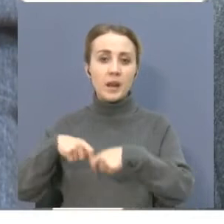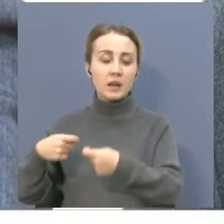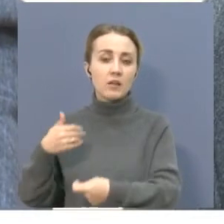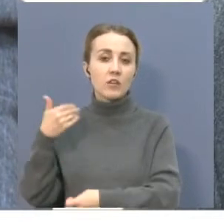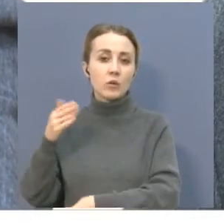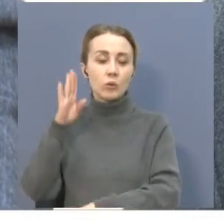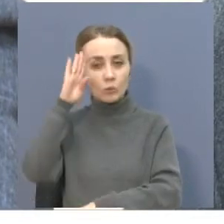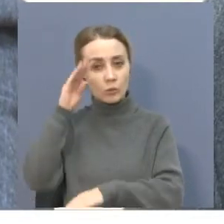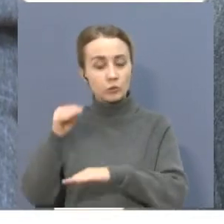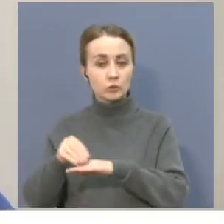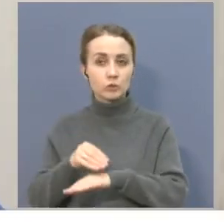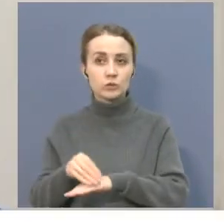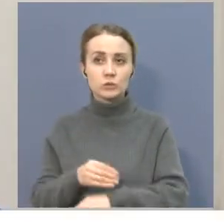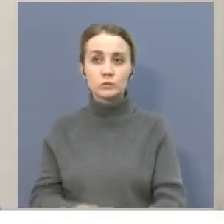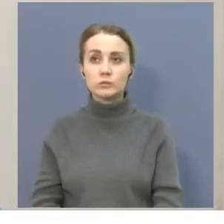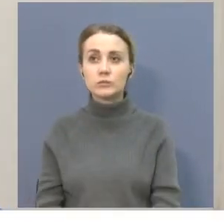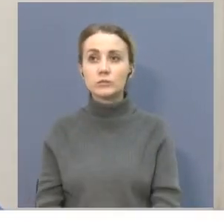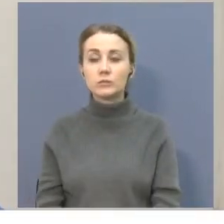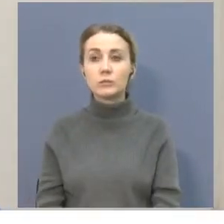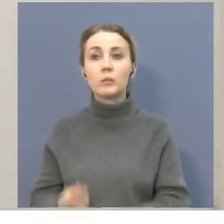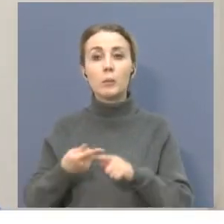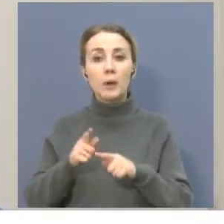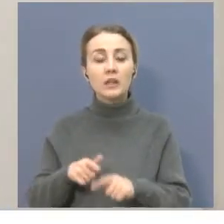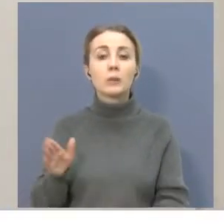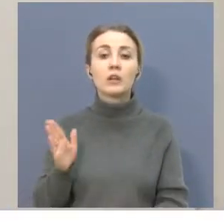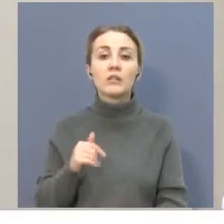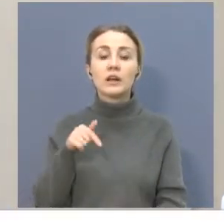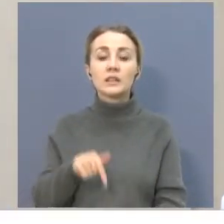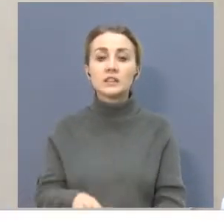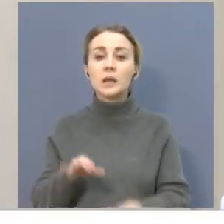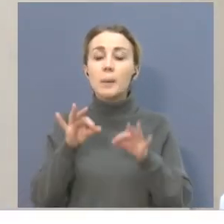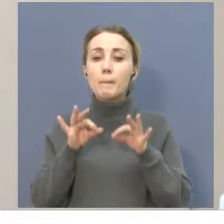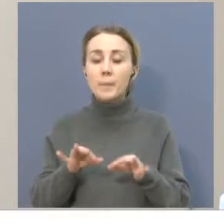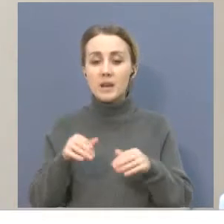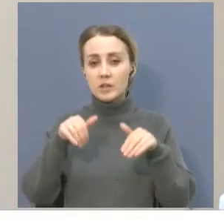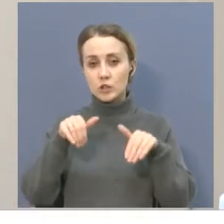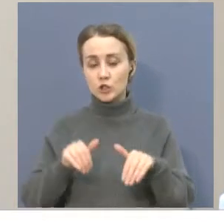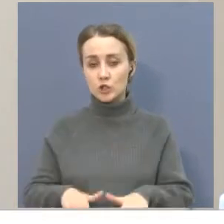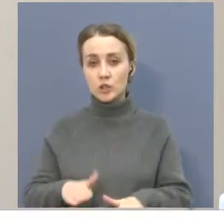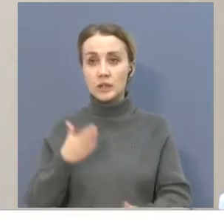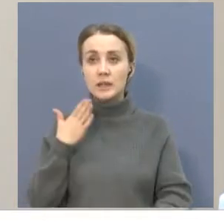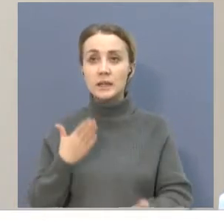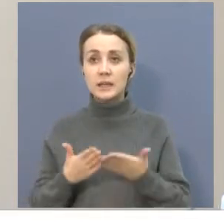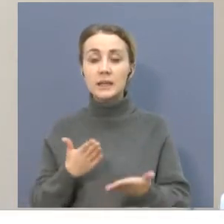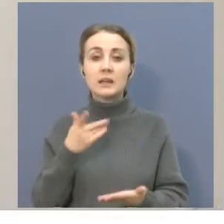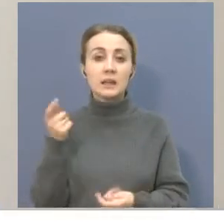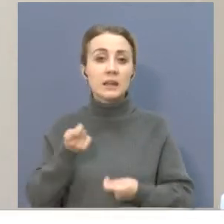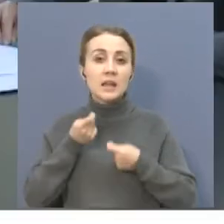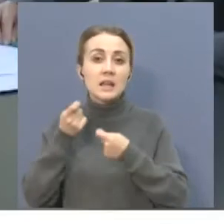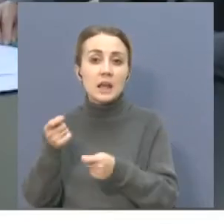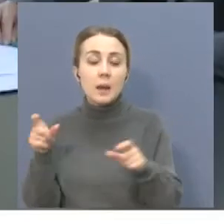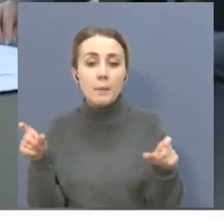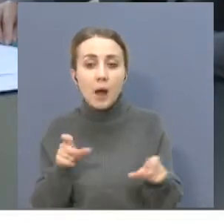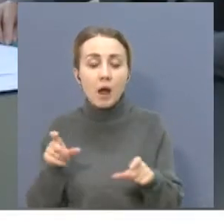чисто с этических позиций рассматривать. Если она действительно использовала в личных целях, допустим, да, ездила в баню, на базар, в ЦУМ, тогда